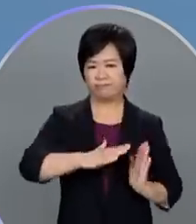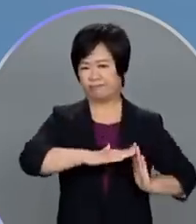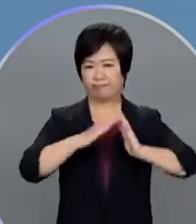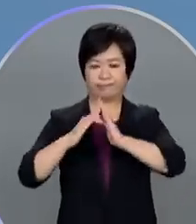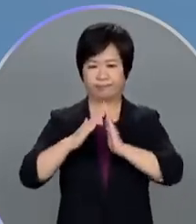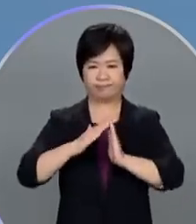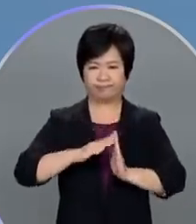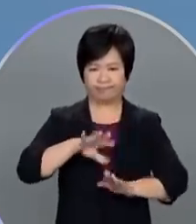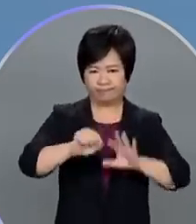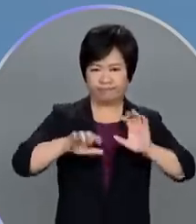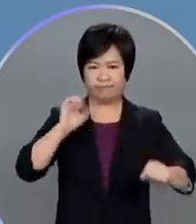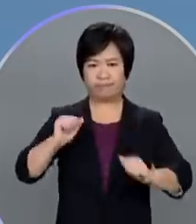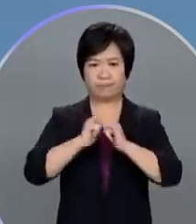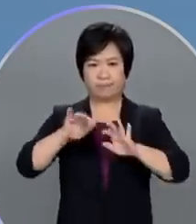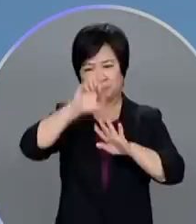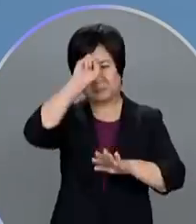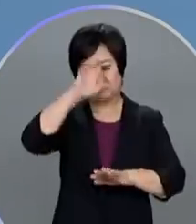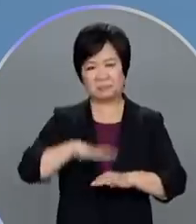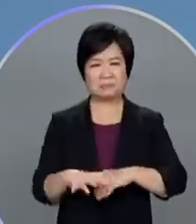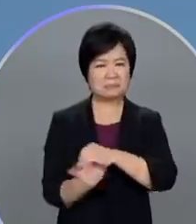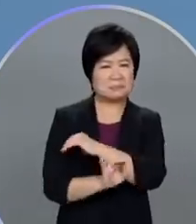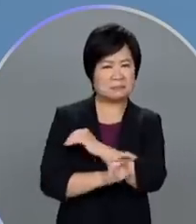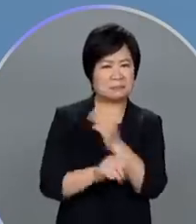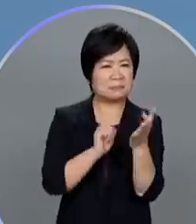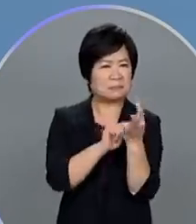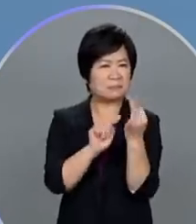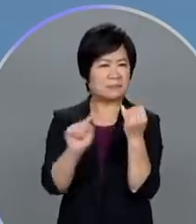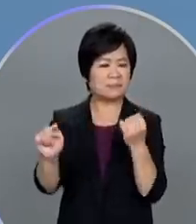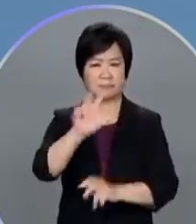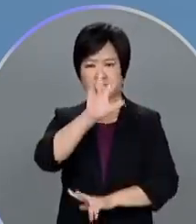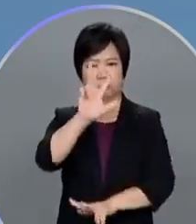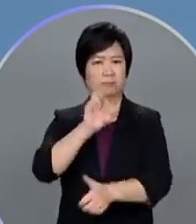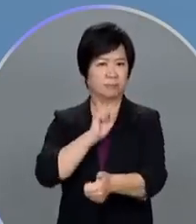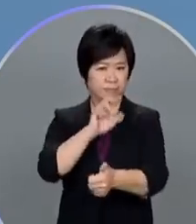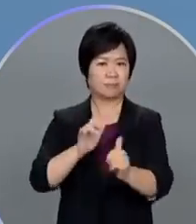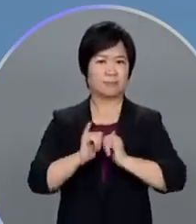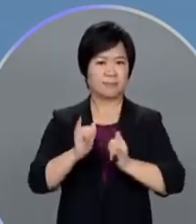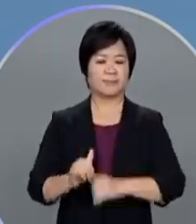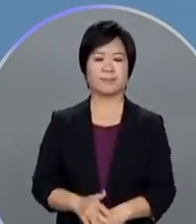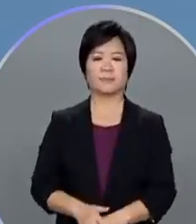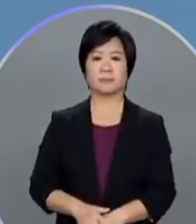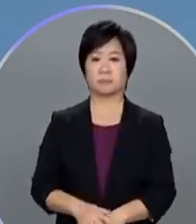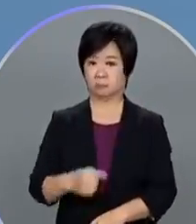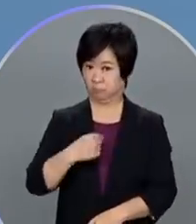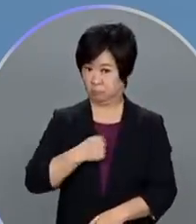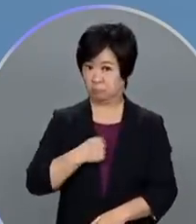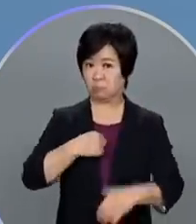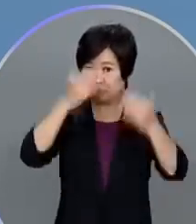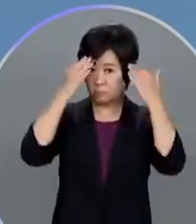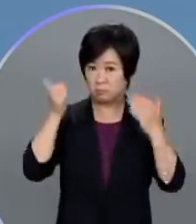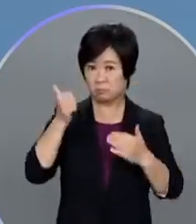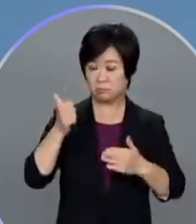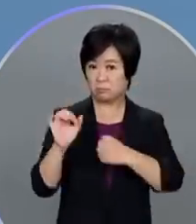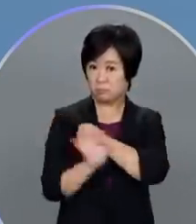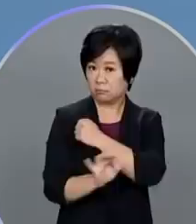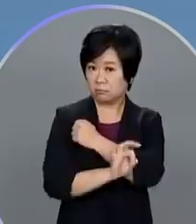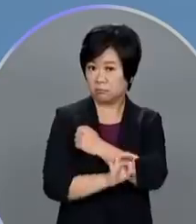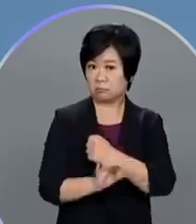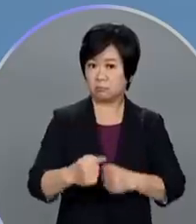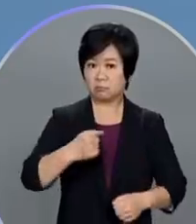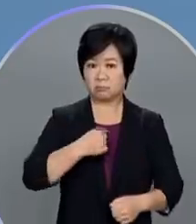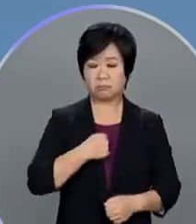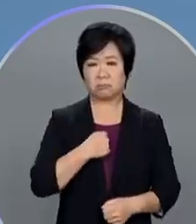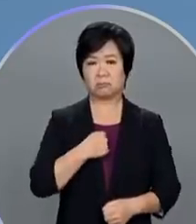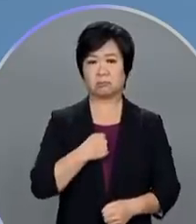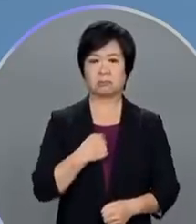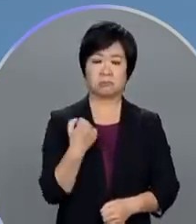进党这执政几年的贪污，很诚实的跟全国人民报告，我韩国瑜贪污，我韩国瑜